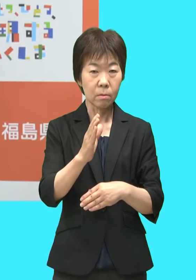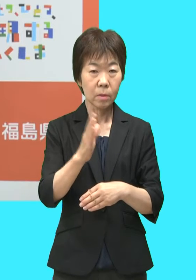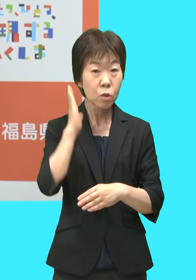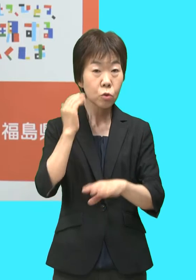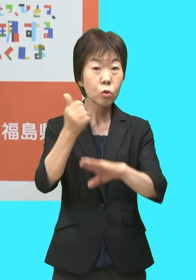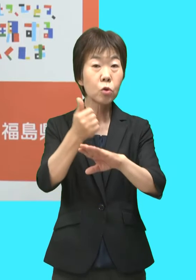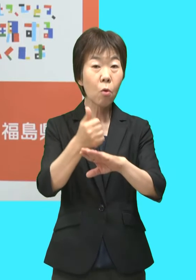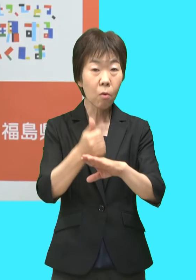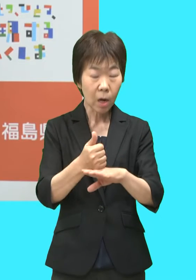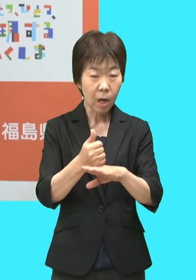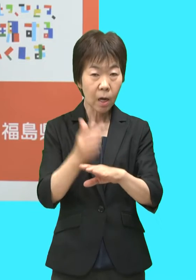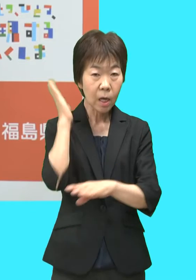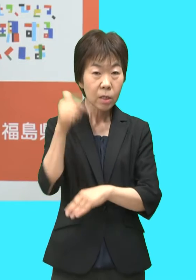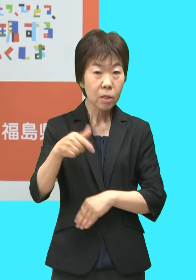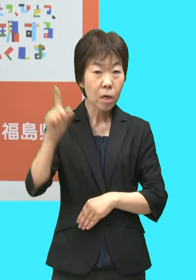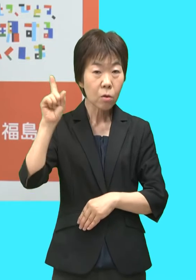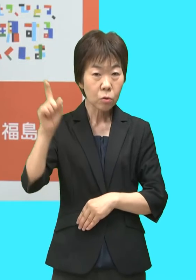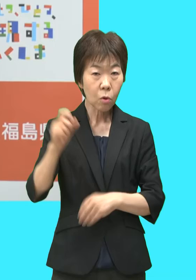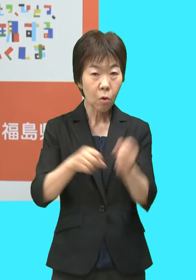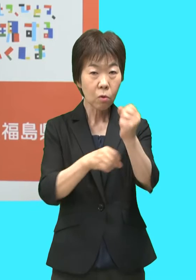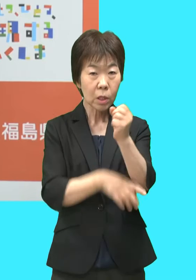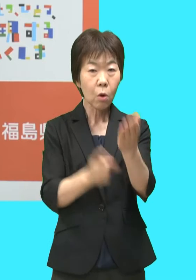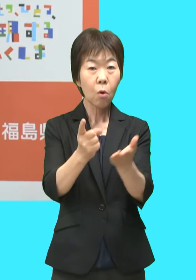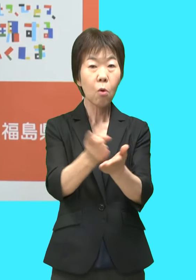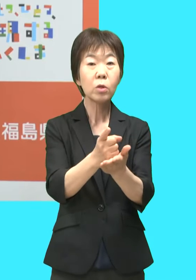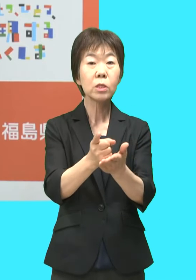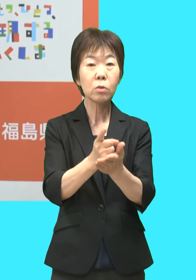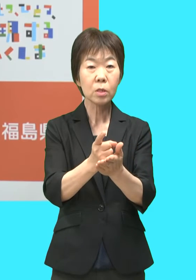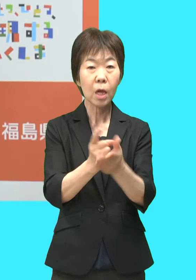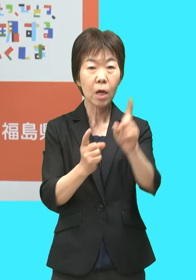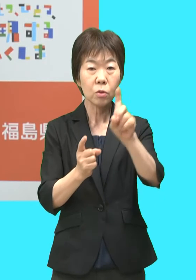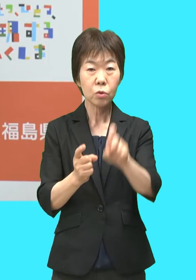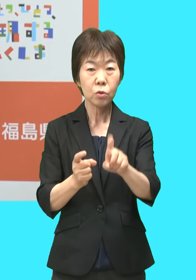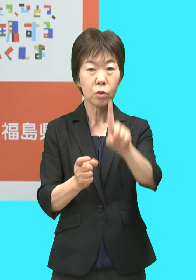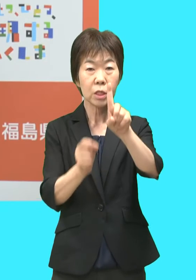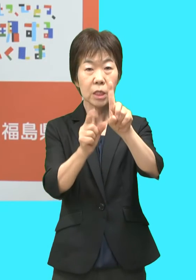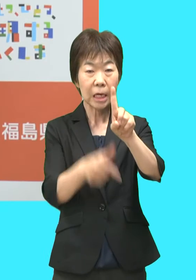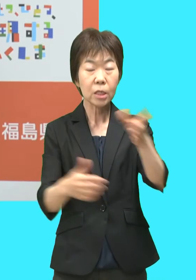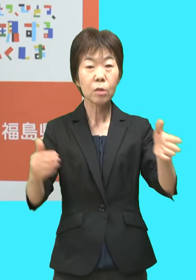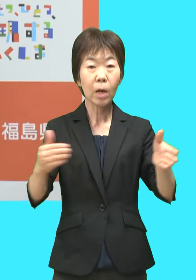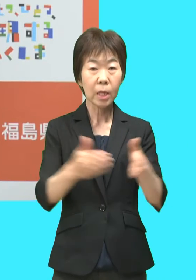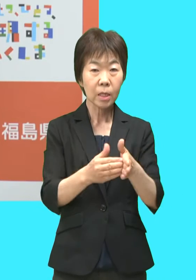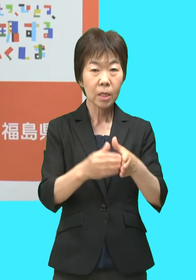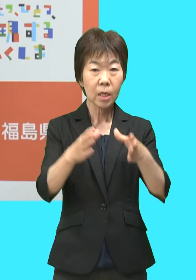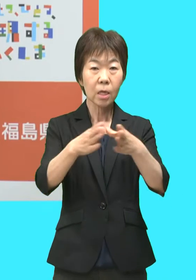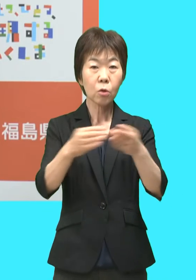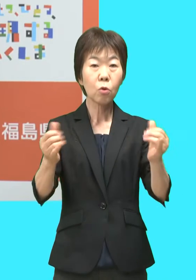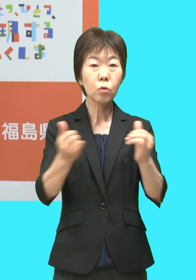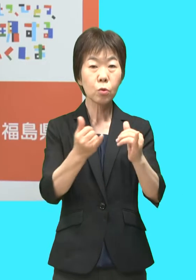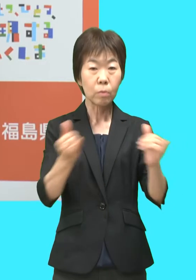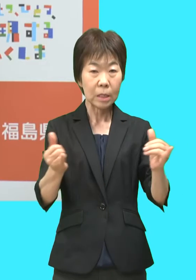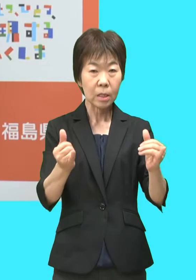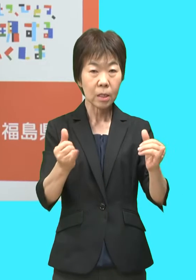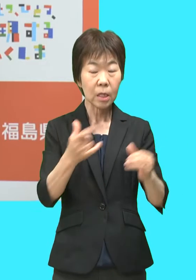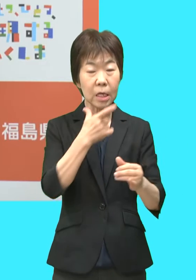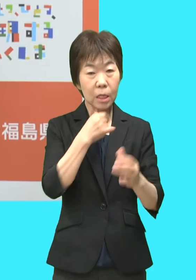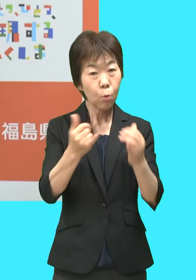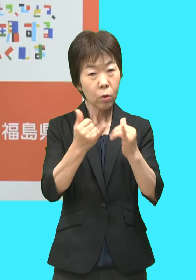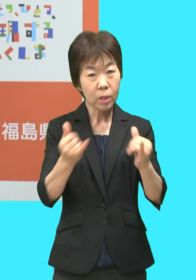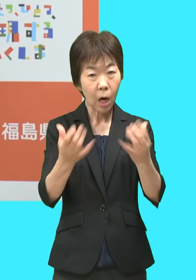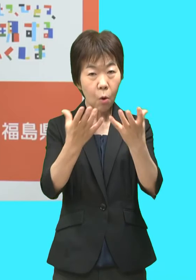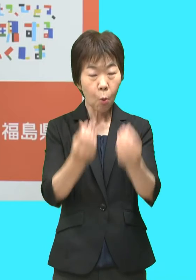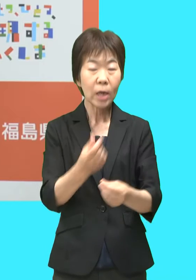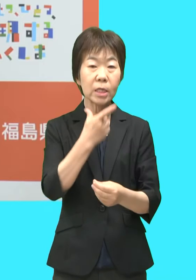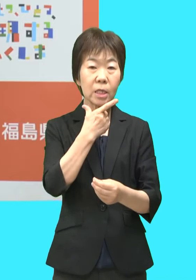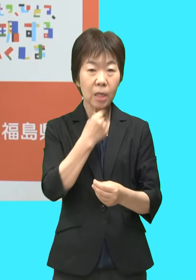理自身が政府の基本方針として11月までに国民皆さん希望される方を終えたいと